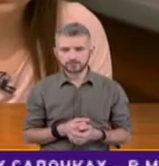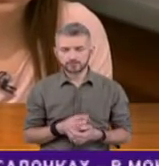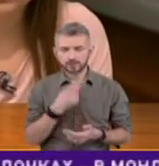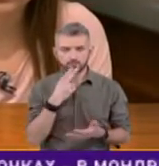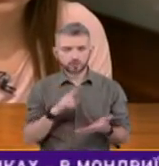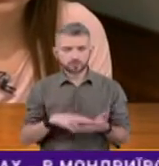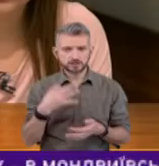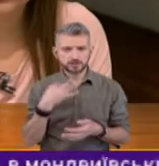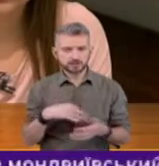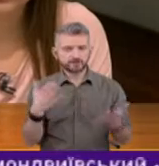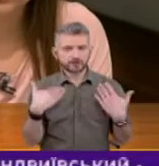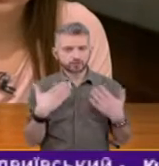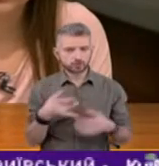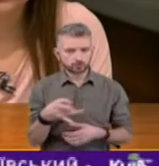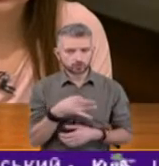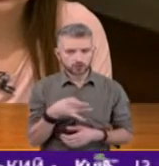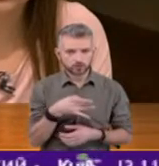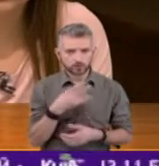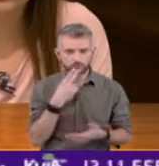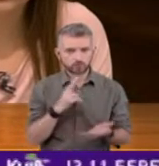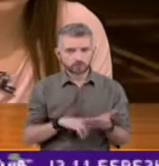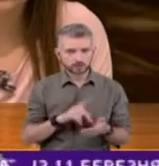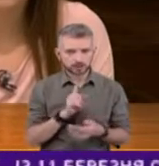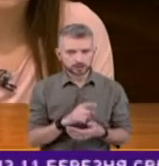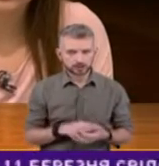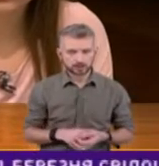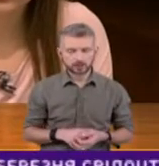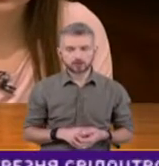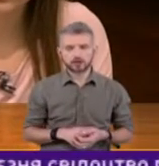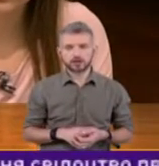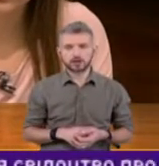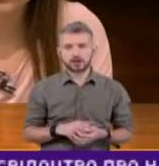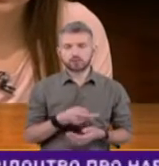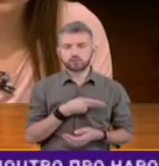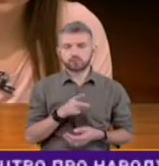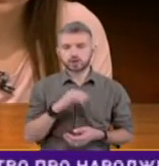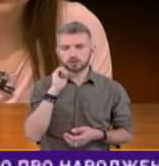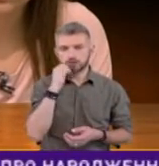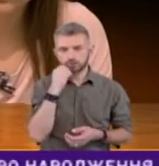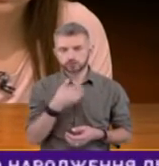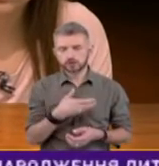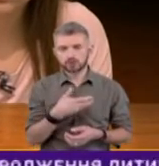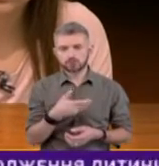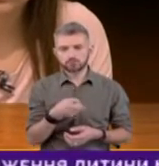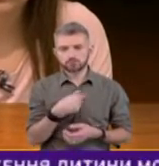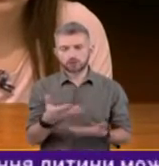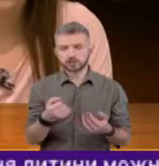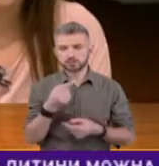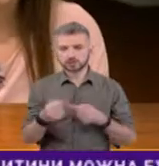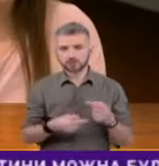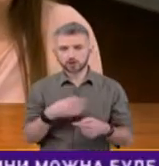Прописаний син в Святошинському районі, прописаний, померла бабуся і отримали ми спадок